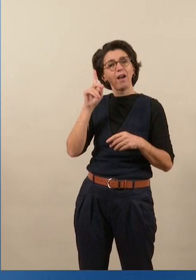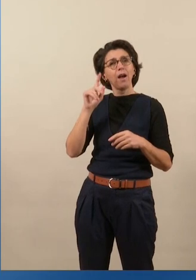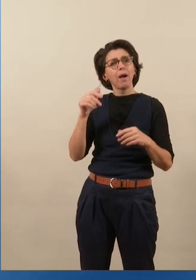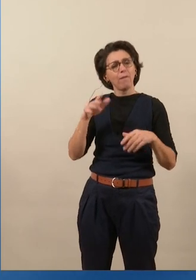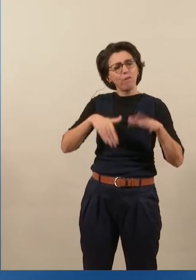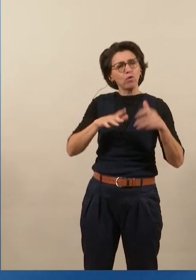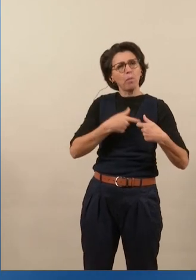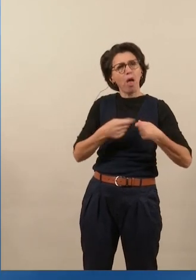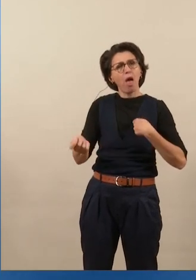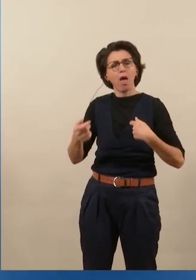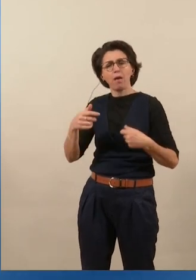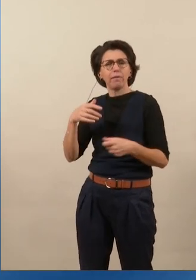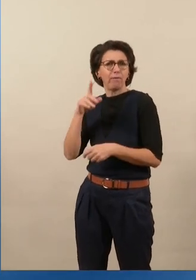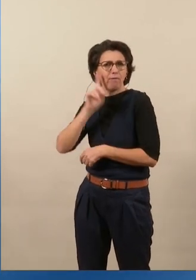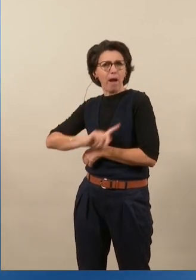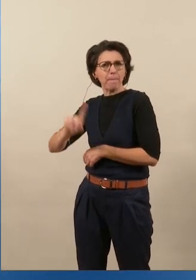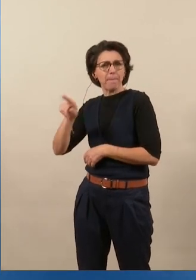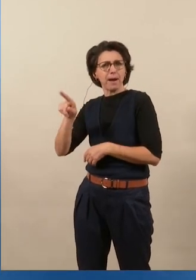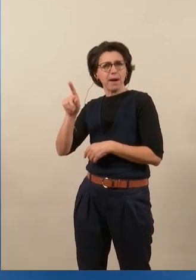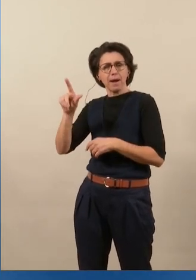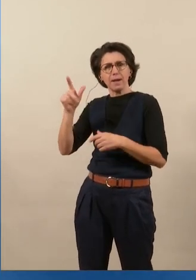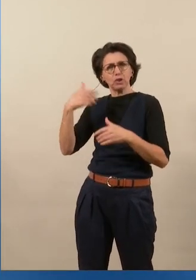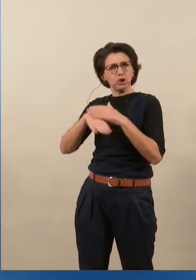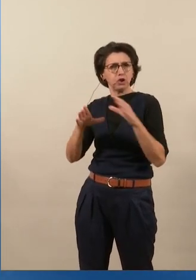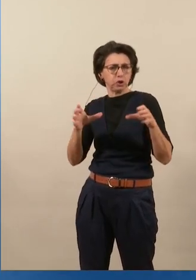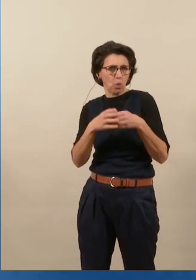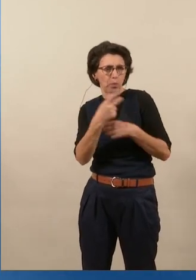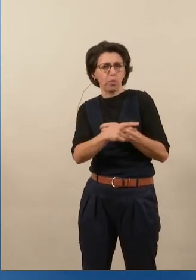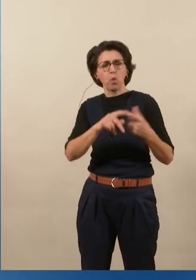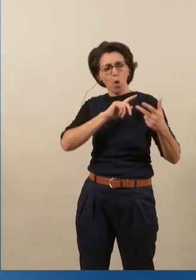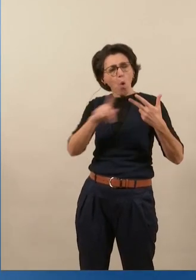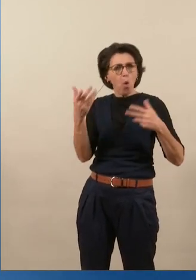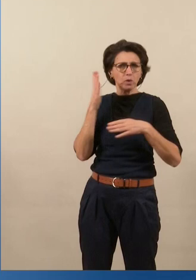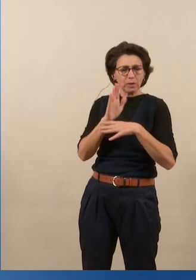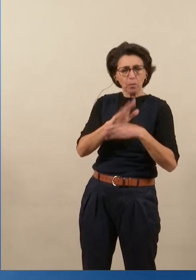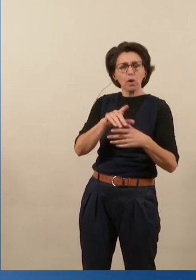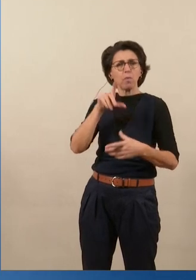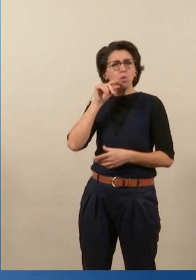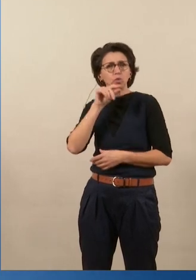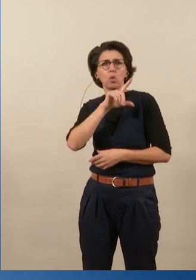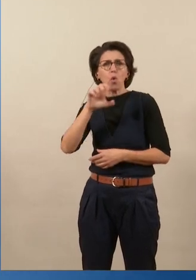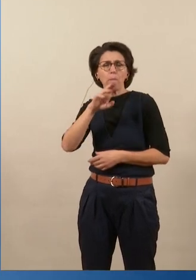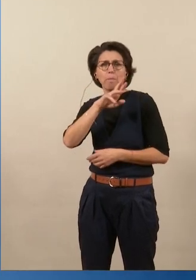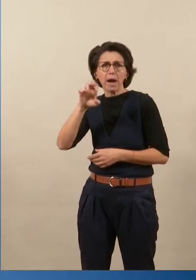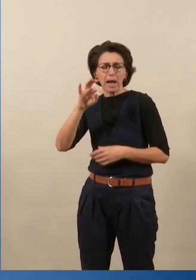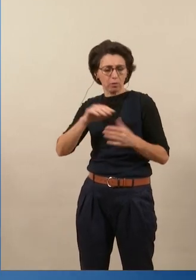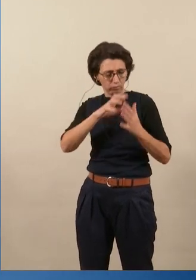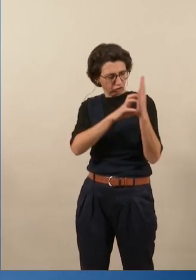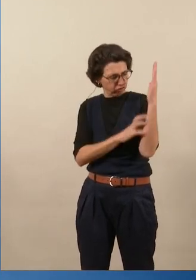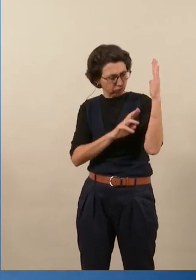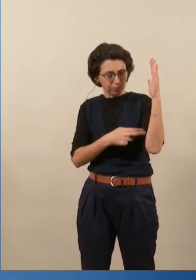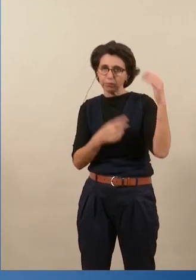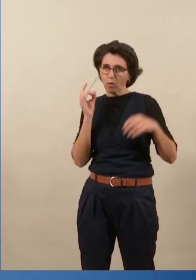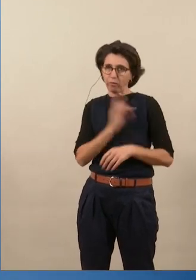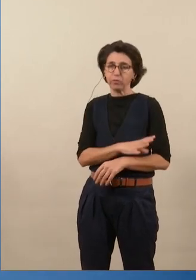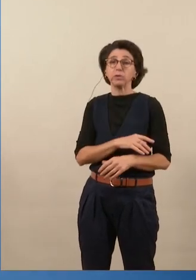spini et il y a eu le témoignage de Chaudé Le Bret qui voulait plus signer des chares qui servait à rien et puis il y a